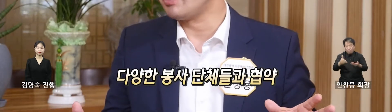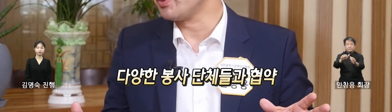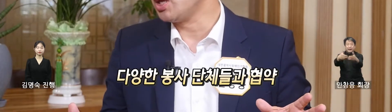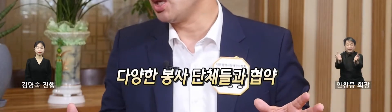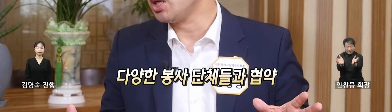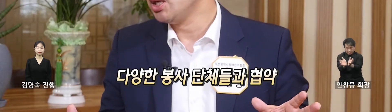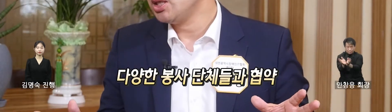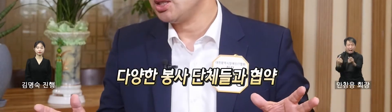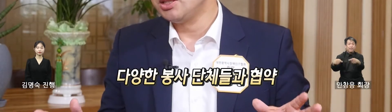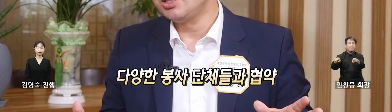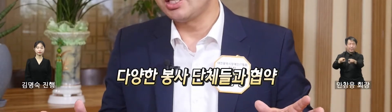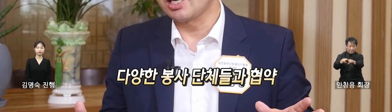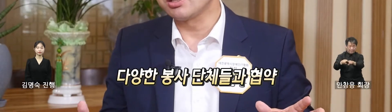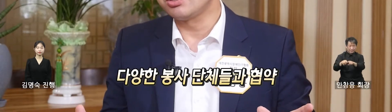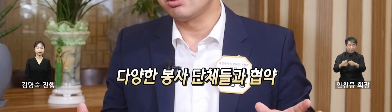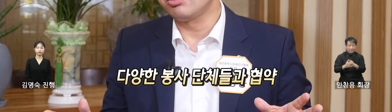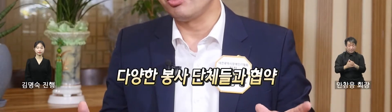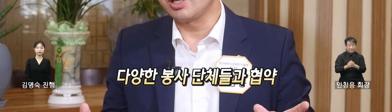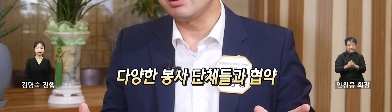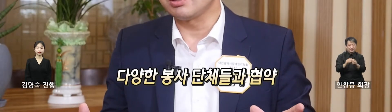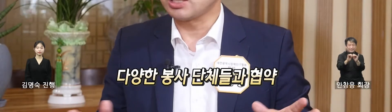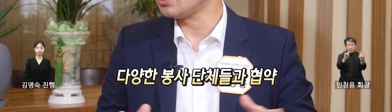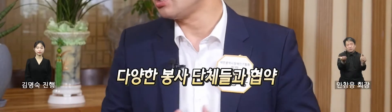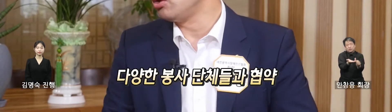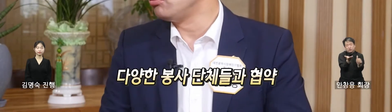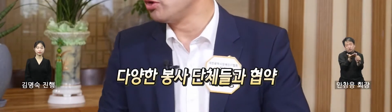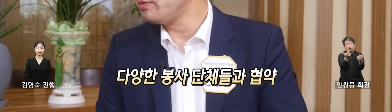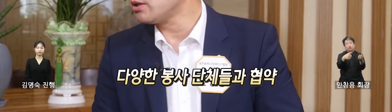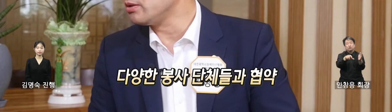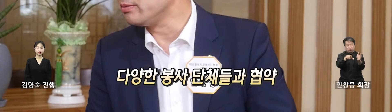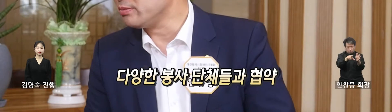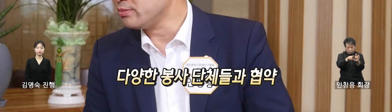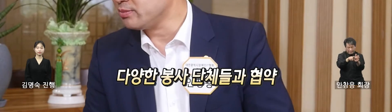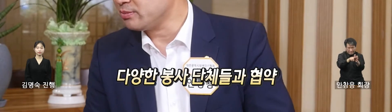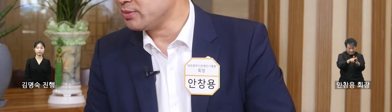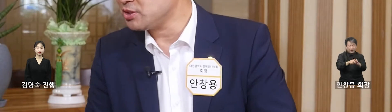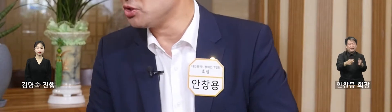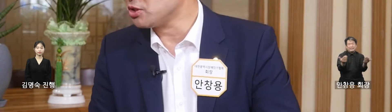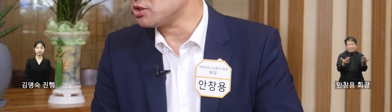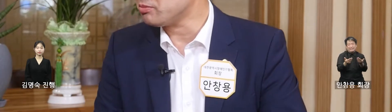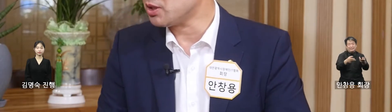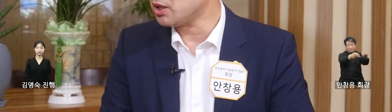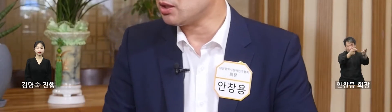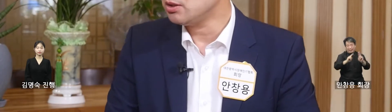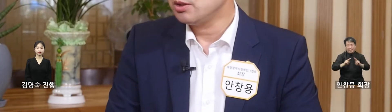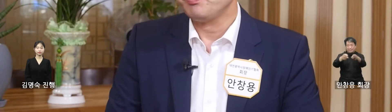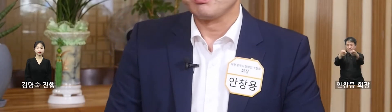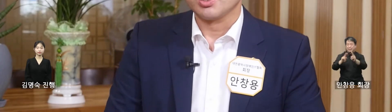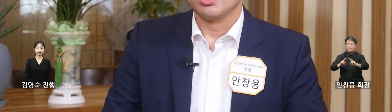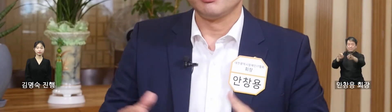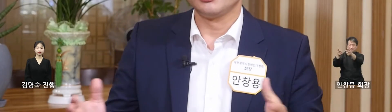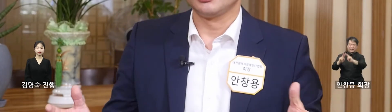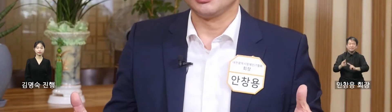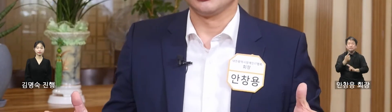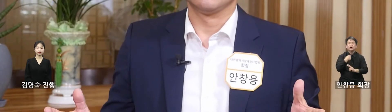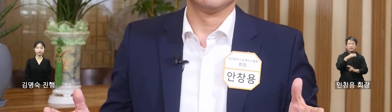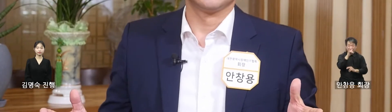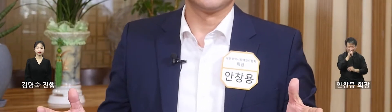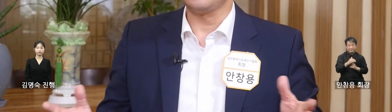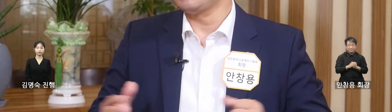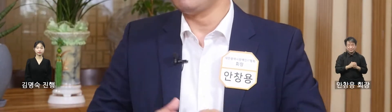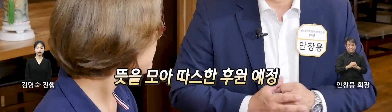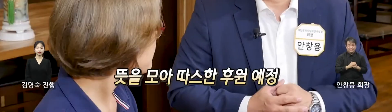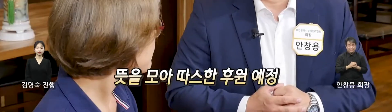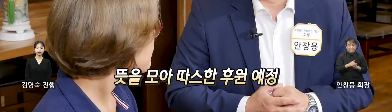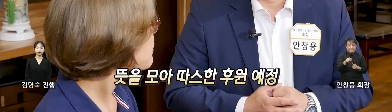이런 분들과 함께 인재 양성을 위한 다자간 업무 협약을 맺은 적이 있습니다. 이분들이